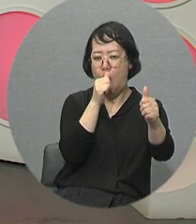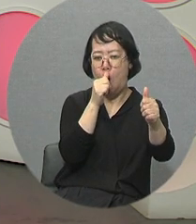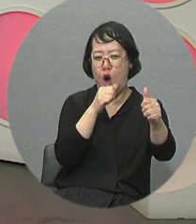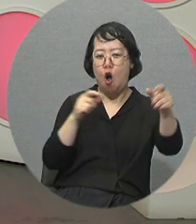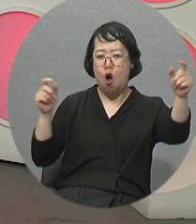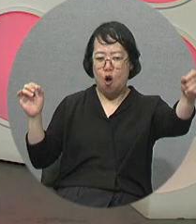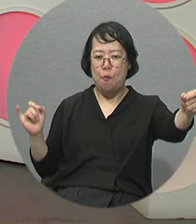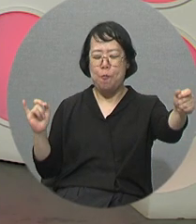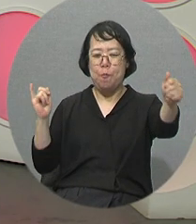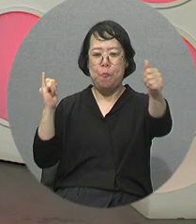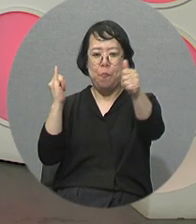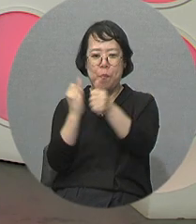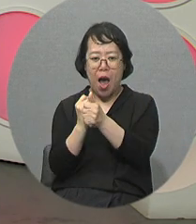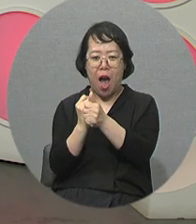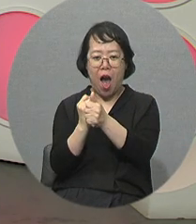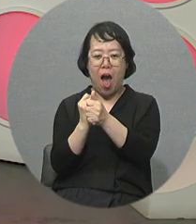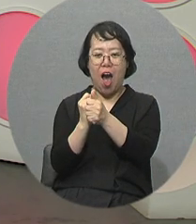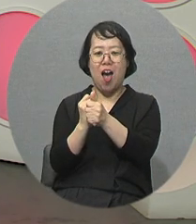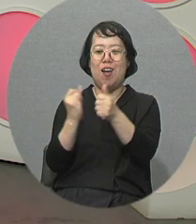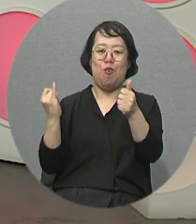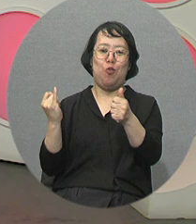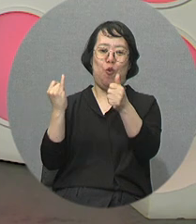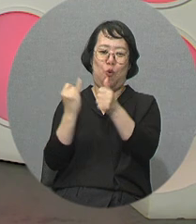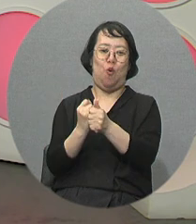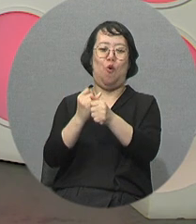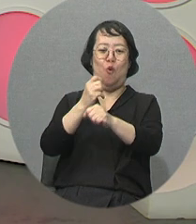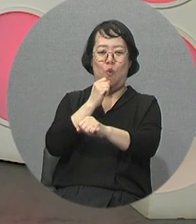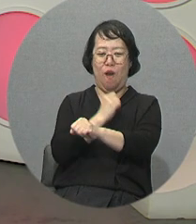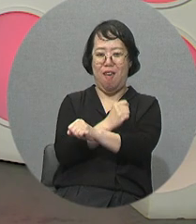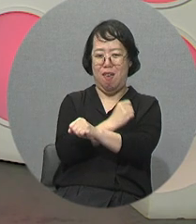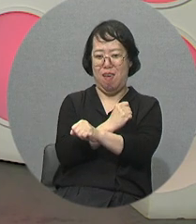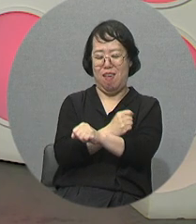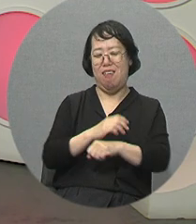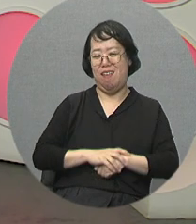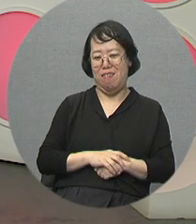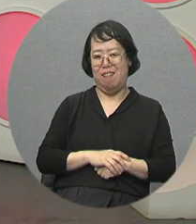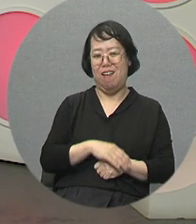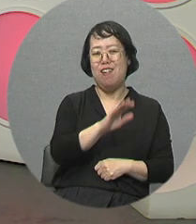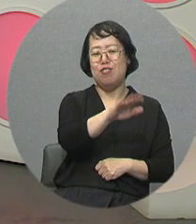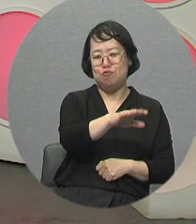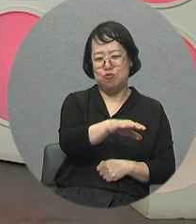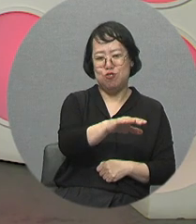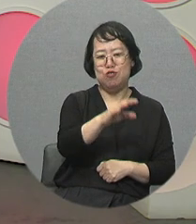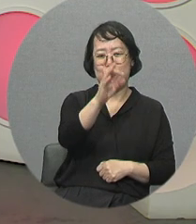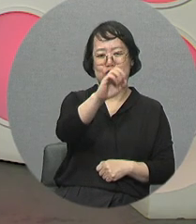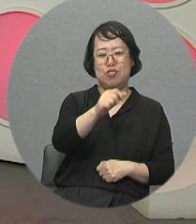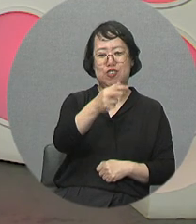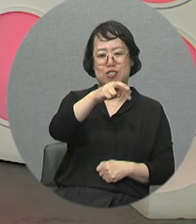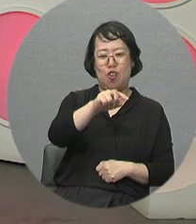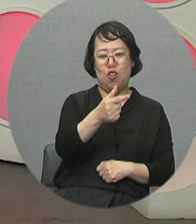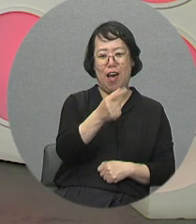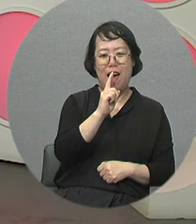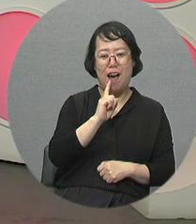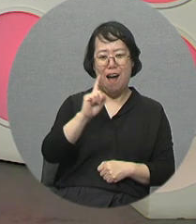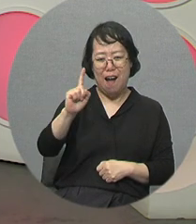합니다. 내 옆에서 힘이 되어준 은선아, 정말 고맙고 사랑해.